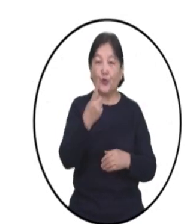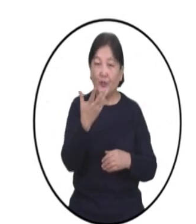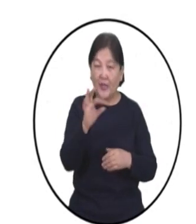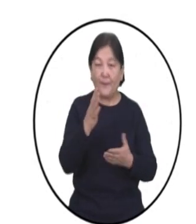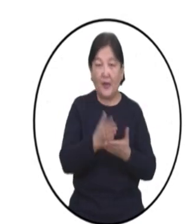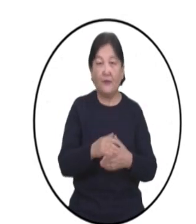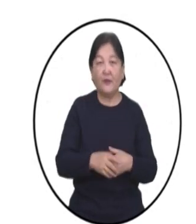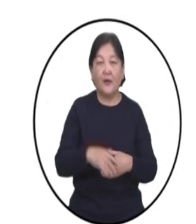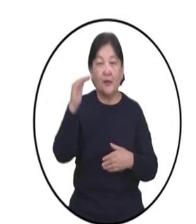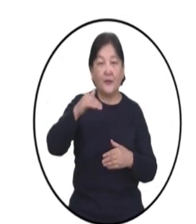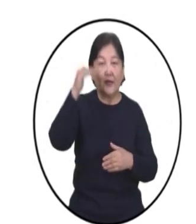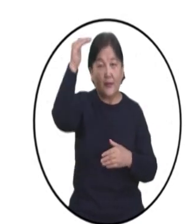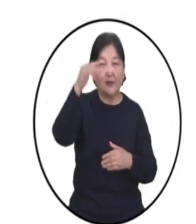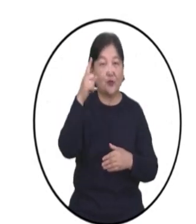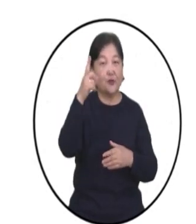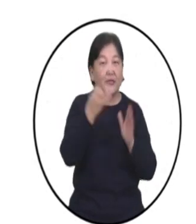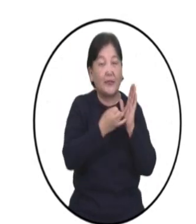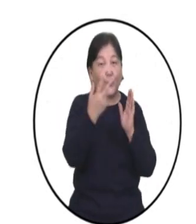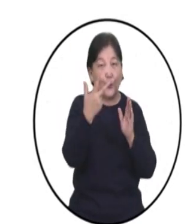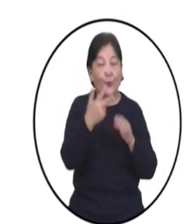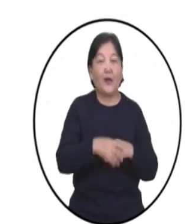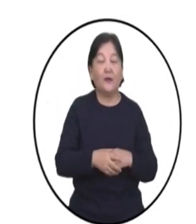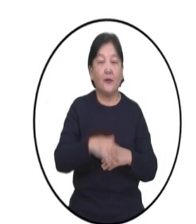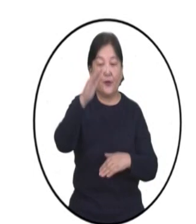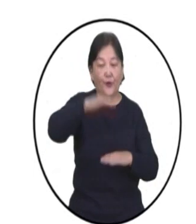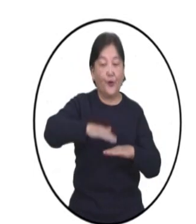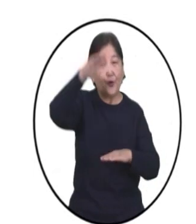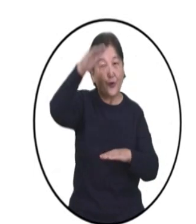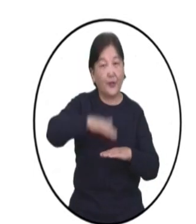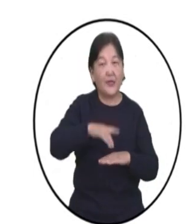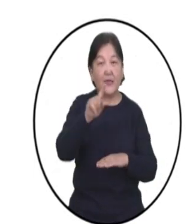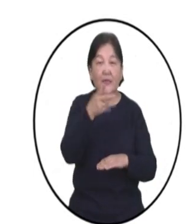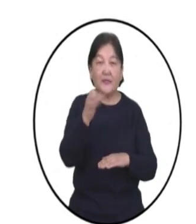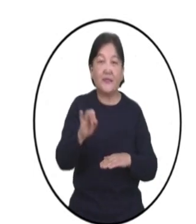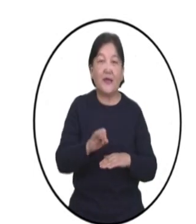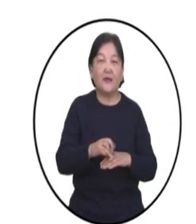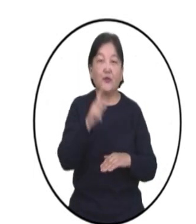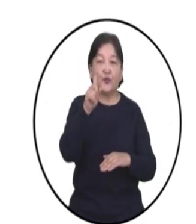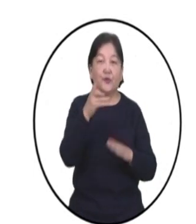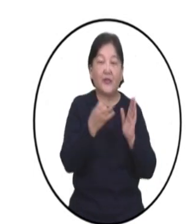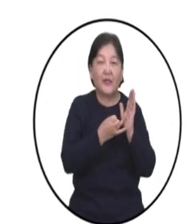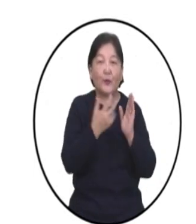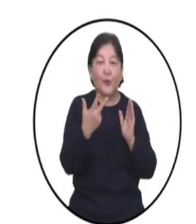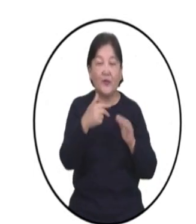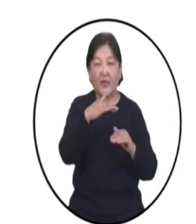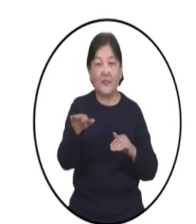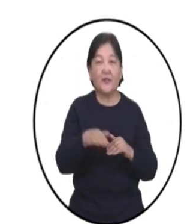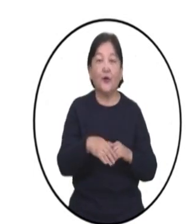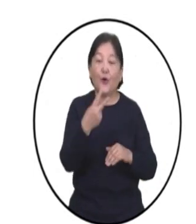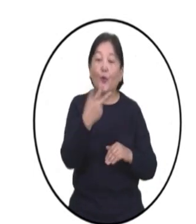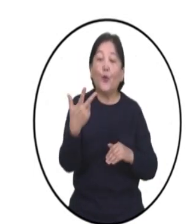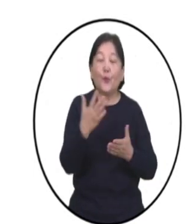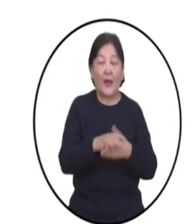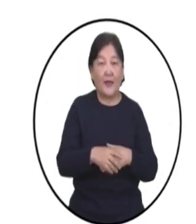нь байна. Дээд кавертэл нь бол 173. Кавертэл хоорондын далаац нь бол 173-аас хасах нь 150 буюу 23 гэж.